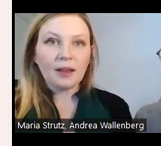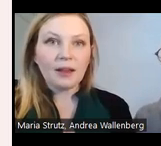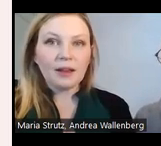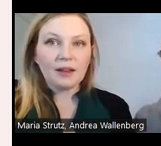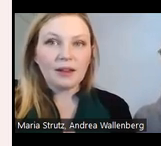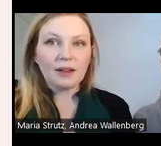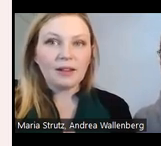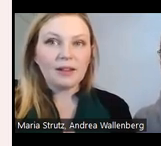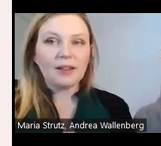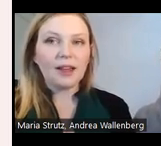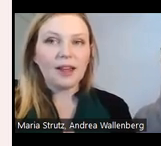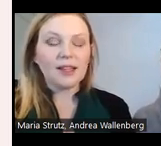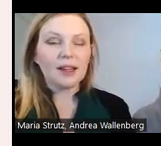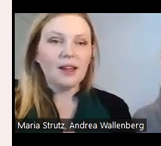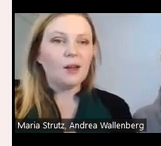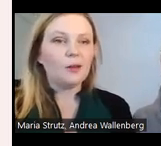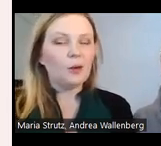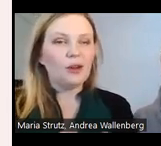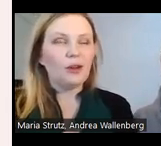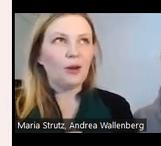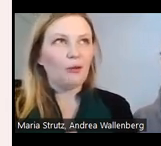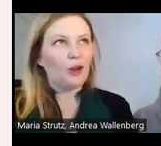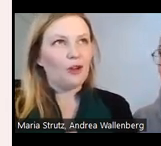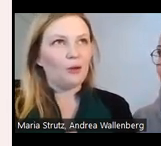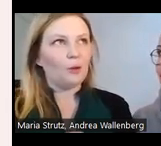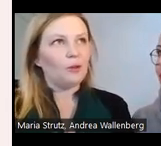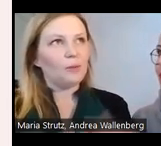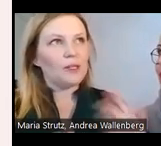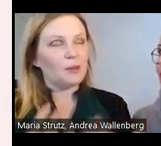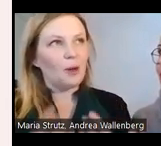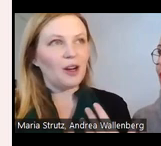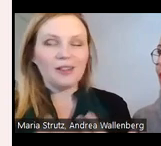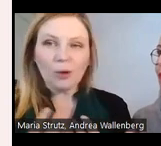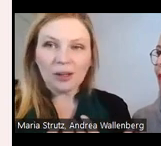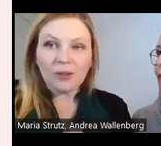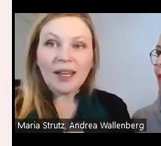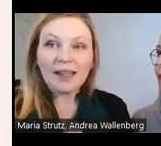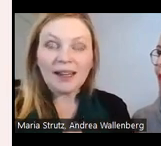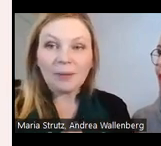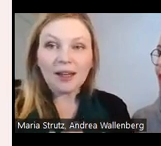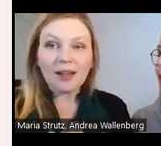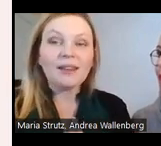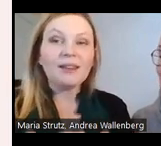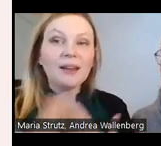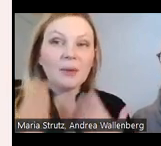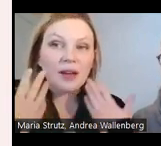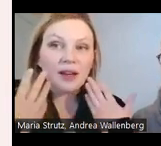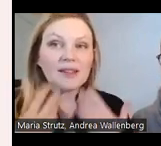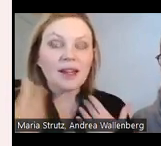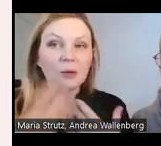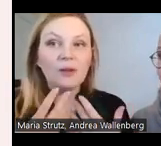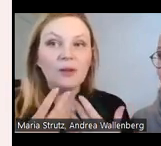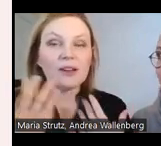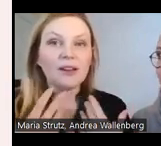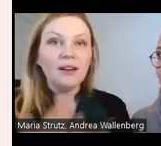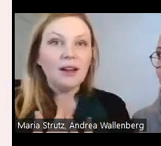Många kluriga ljud i det ordet. Exakt. Dock följer ju, precis som barn har en jollerutveckling med att det till en början är